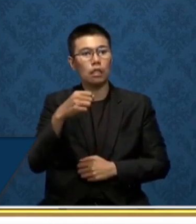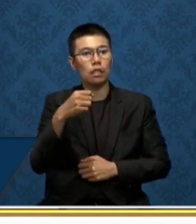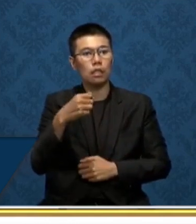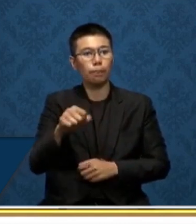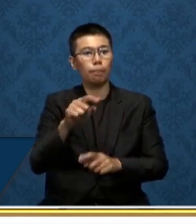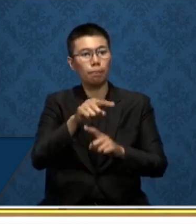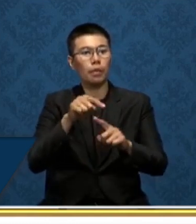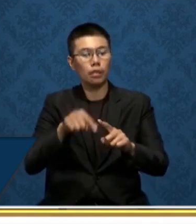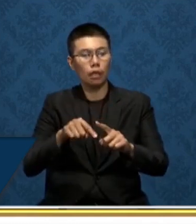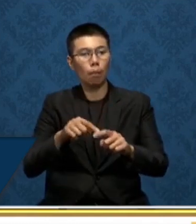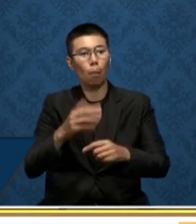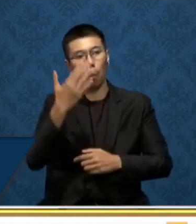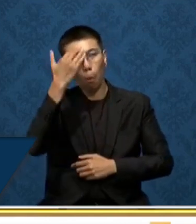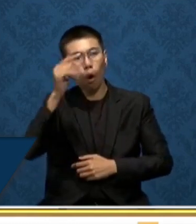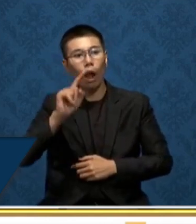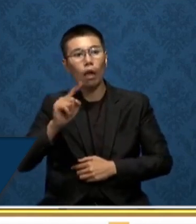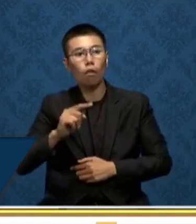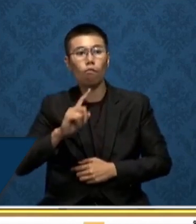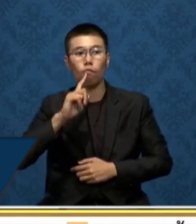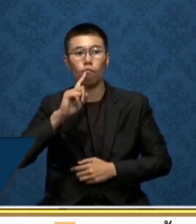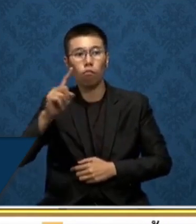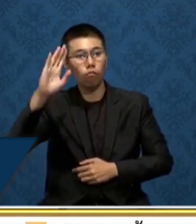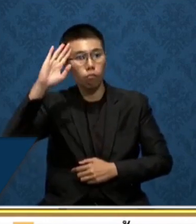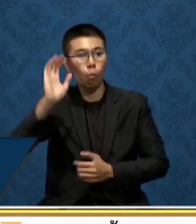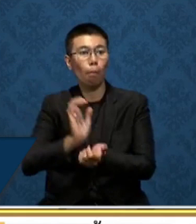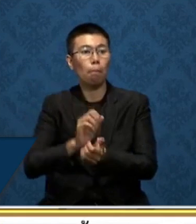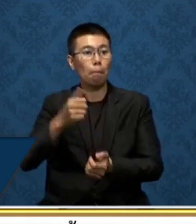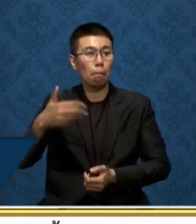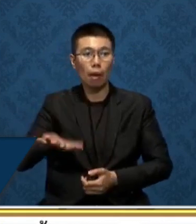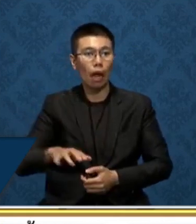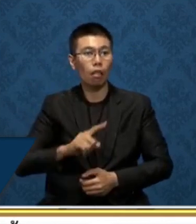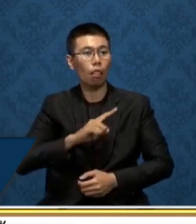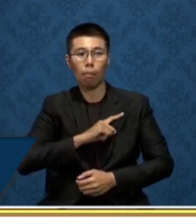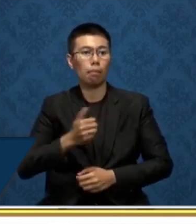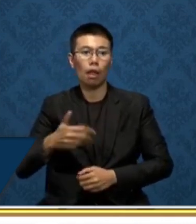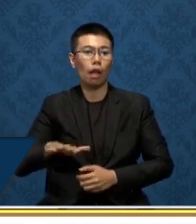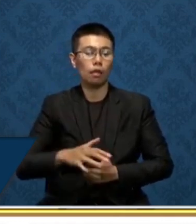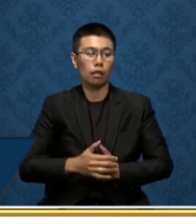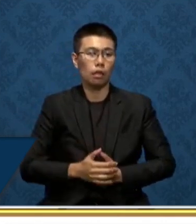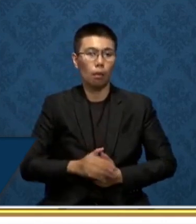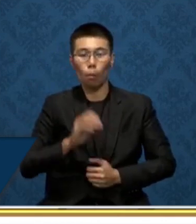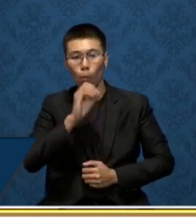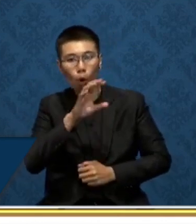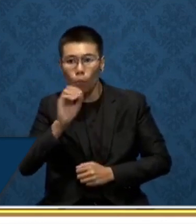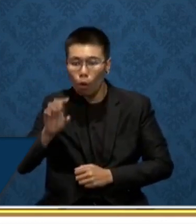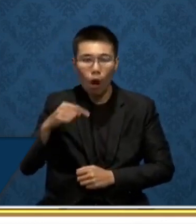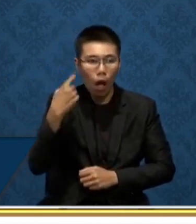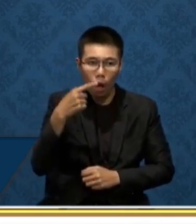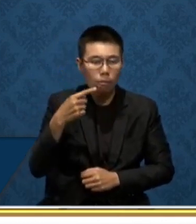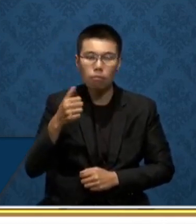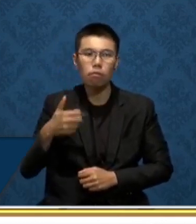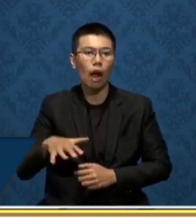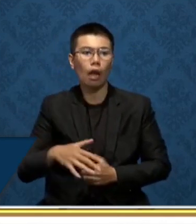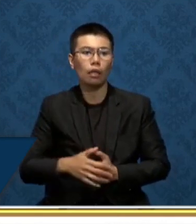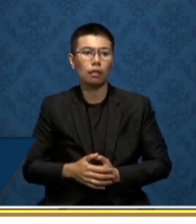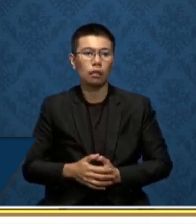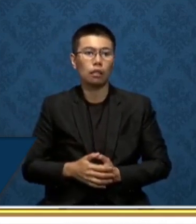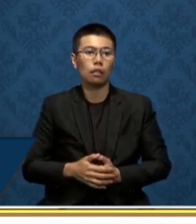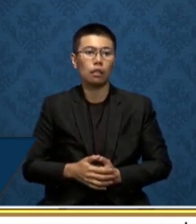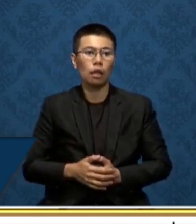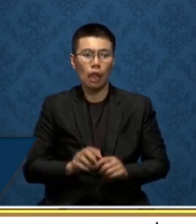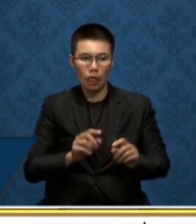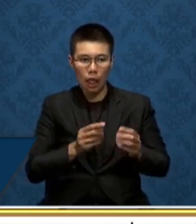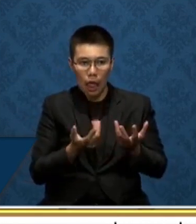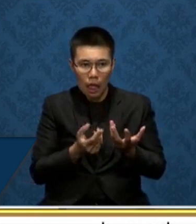พราะเด็กเหล่านี้ไม่สามารถแจ้งความได้นะครับเด็กเหล่านี้ไม่สามารถบอกใครได้สถิติเหล่านี้ถูกละเลยนะ